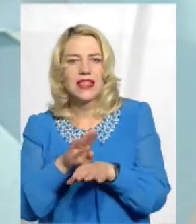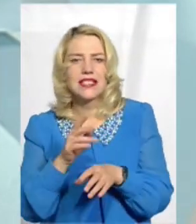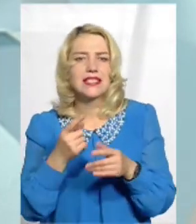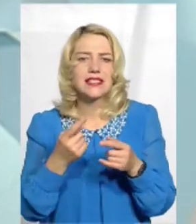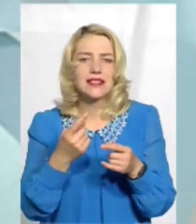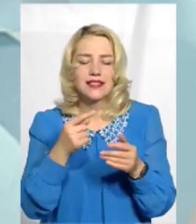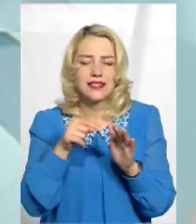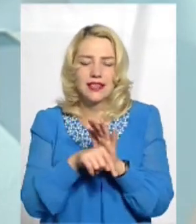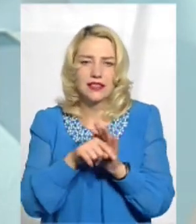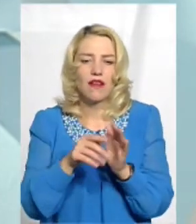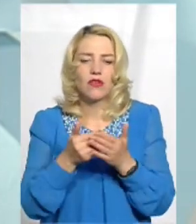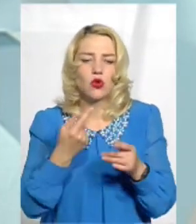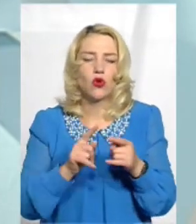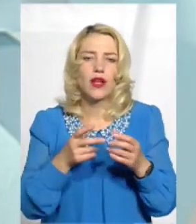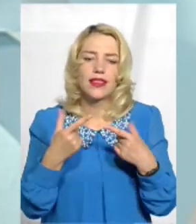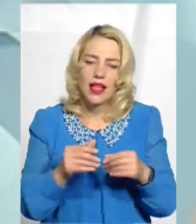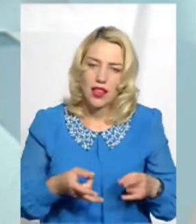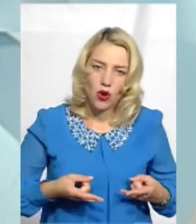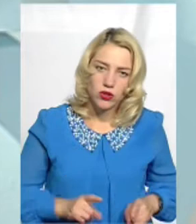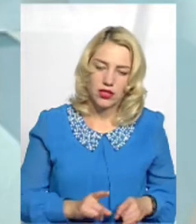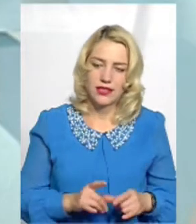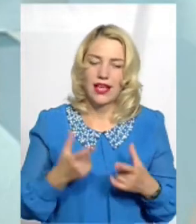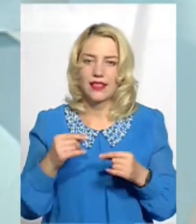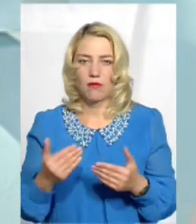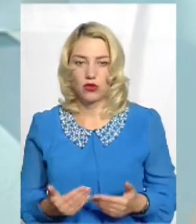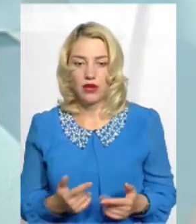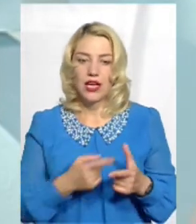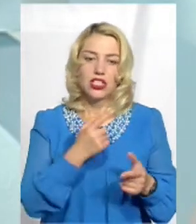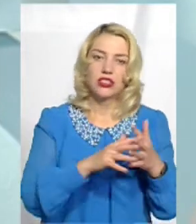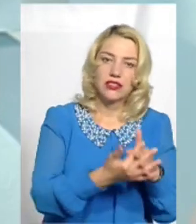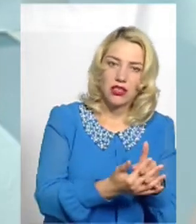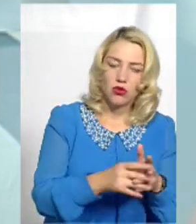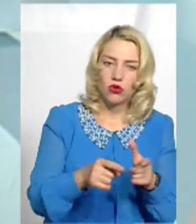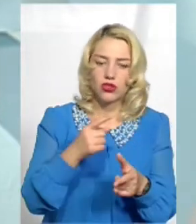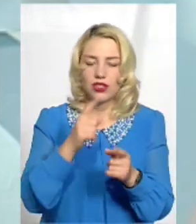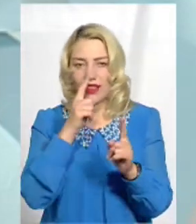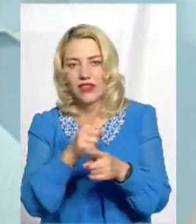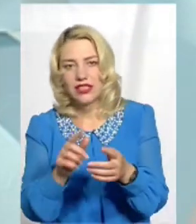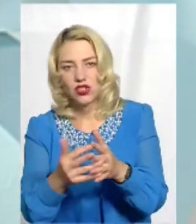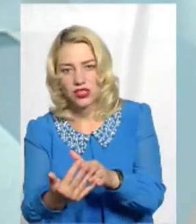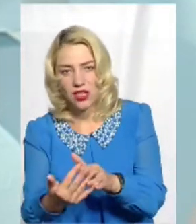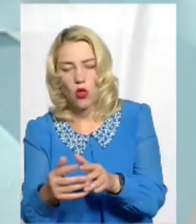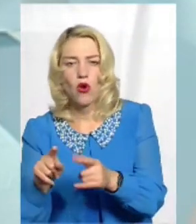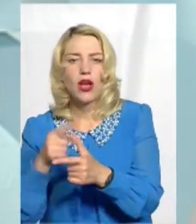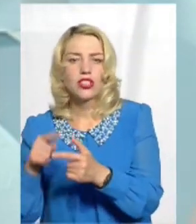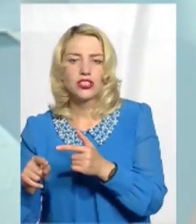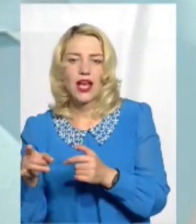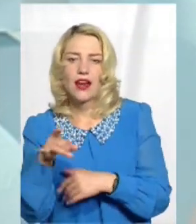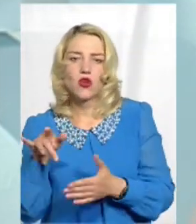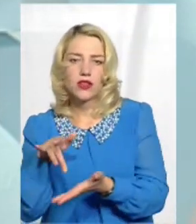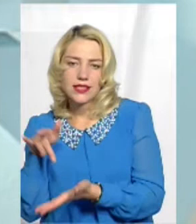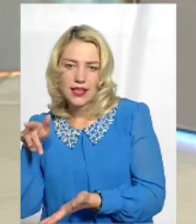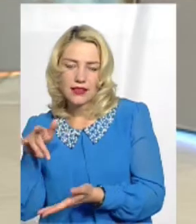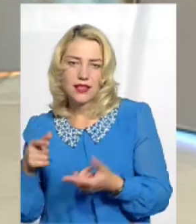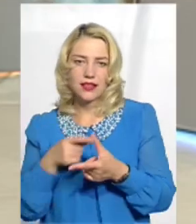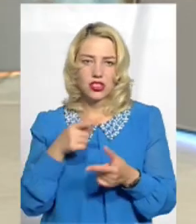де вона народилася і де вона проживає. Чи то є сільська місцевість, чи то є невеличке село, чи то є районний центр,